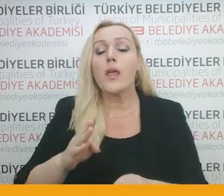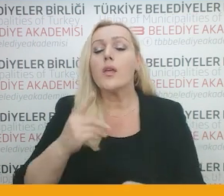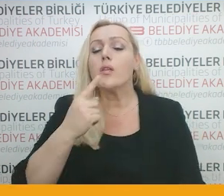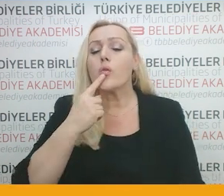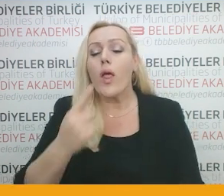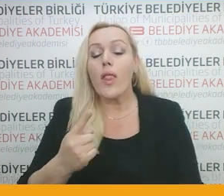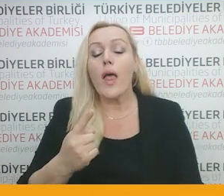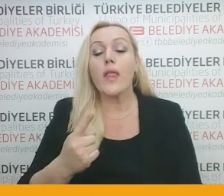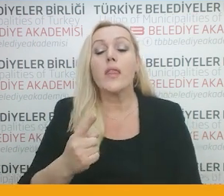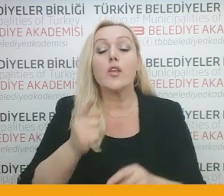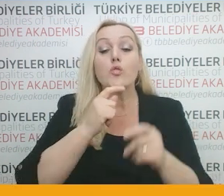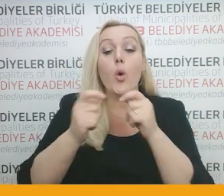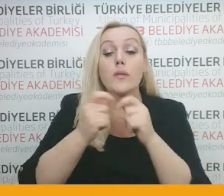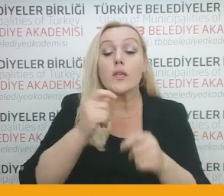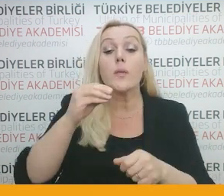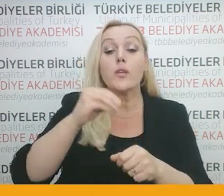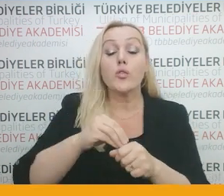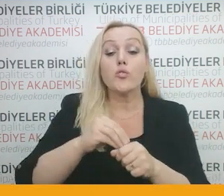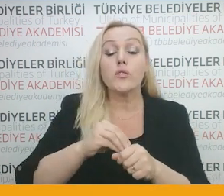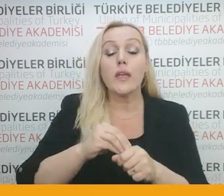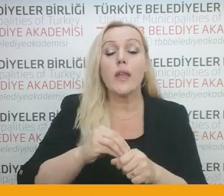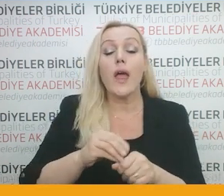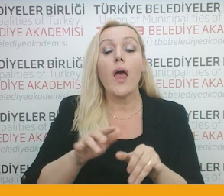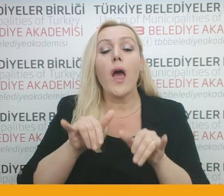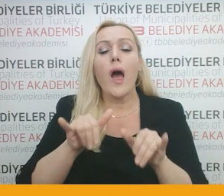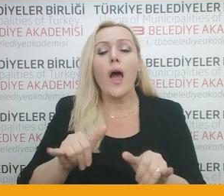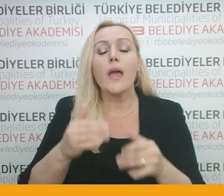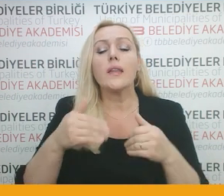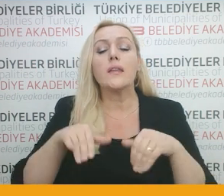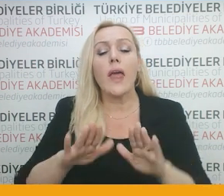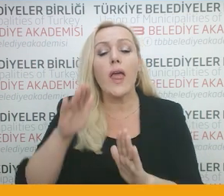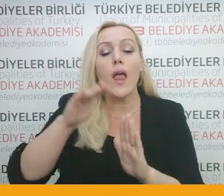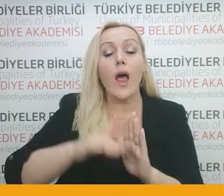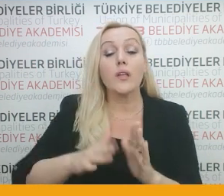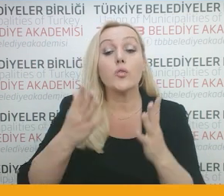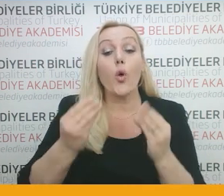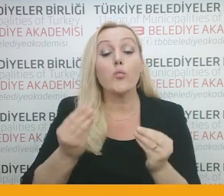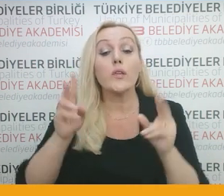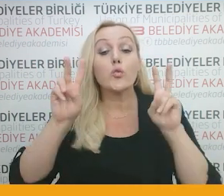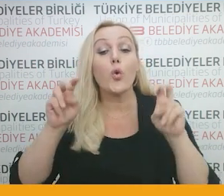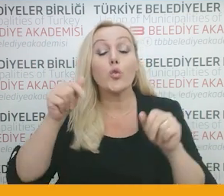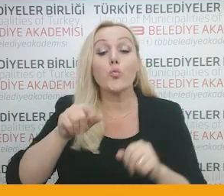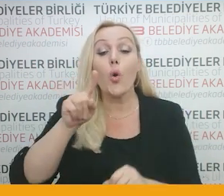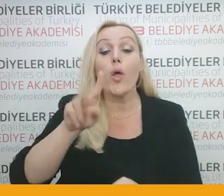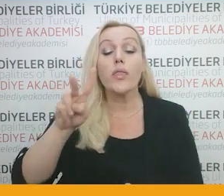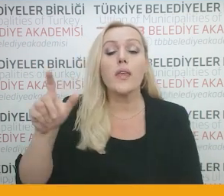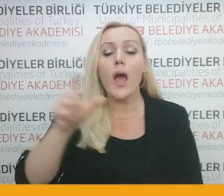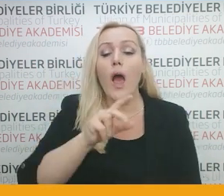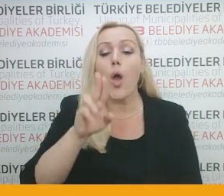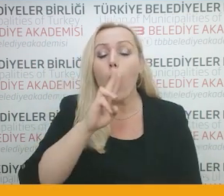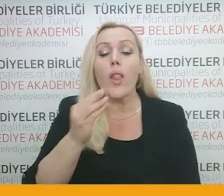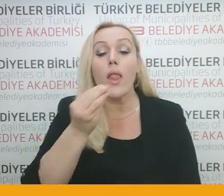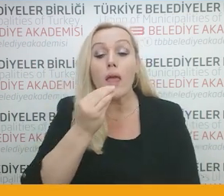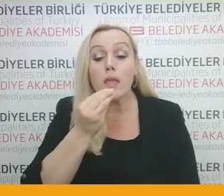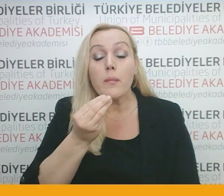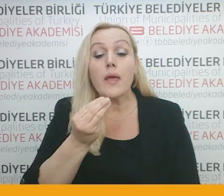et miktarı teknik şartnamede öngörülen miktarın altında olması. Konu bu. 12 aylık öğle yemeği menüleriyle her gün yemek yiyen